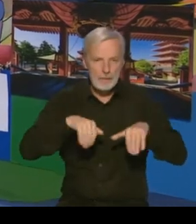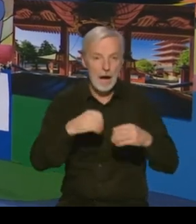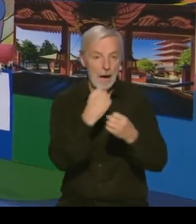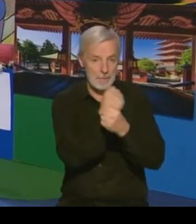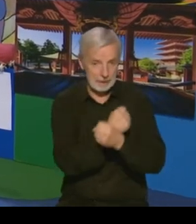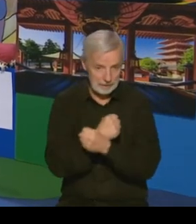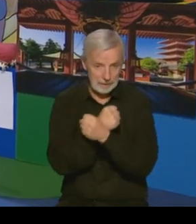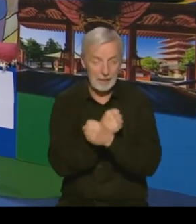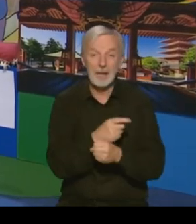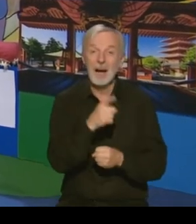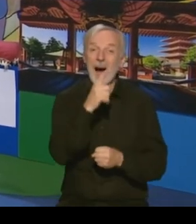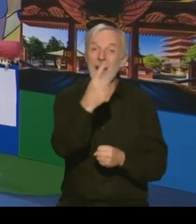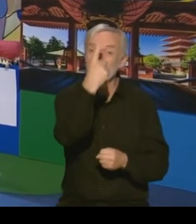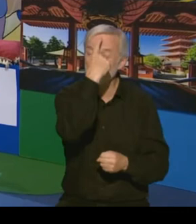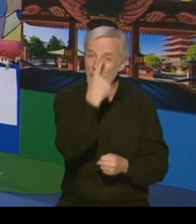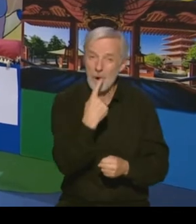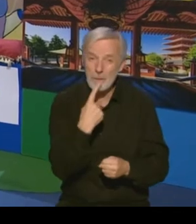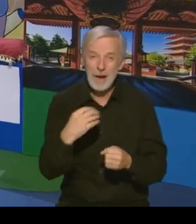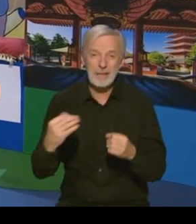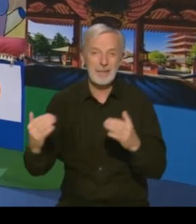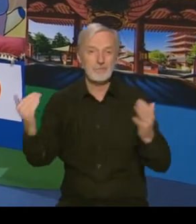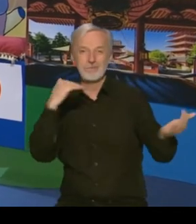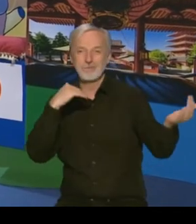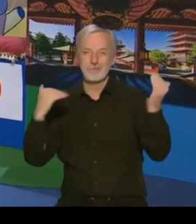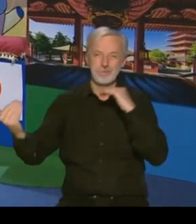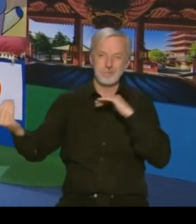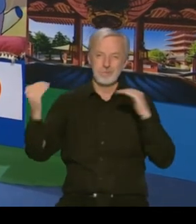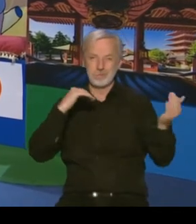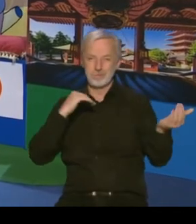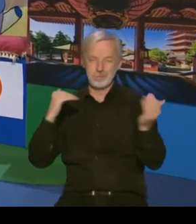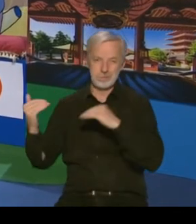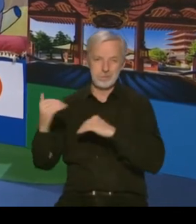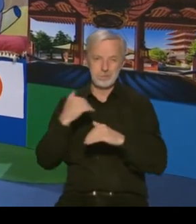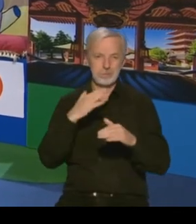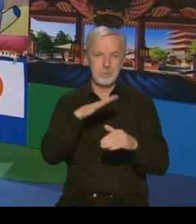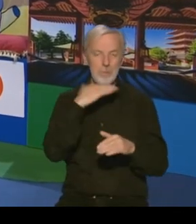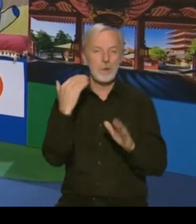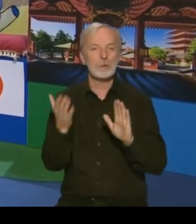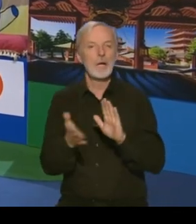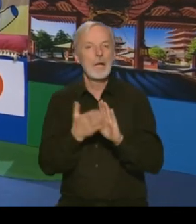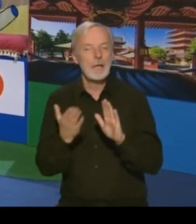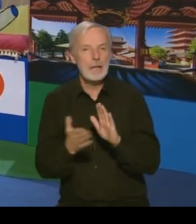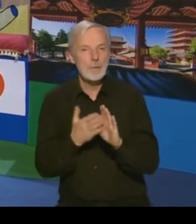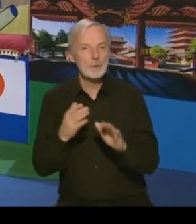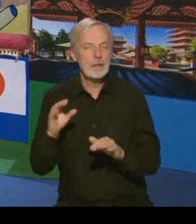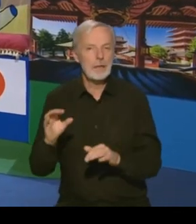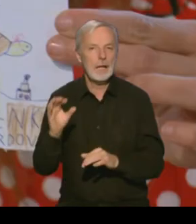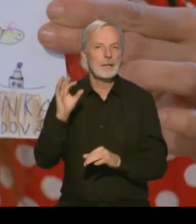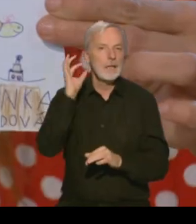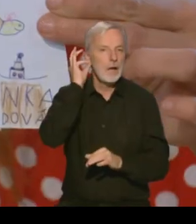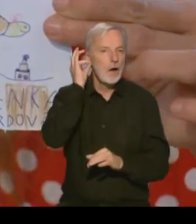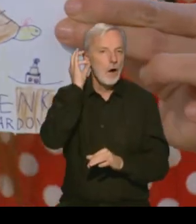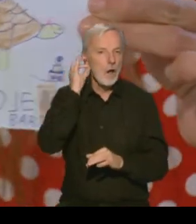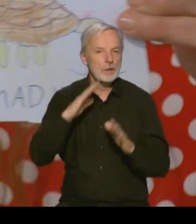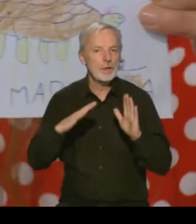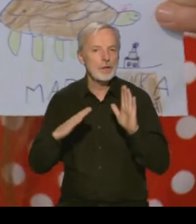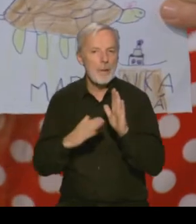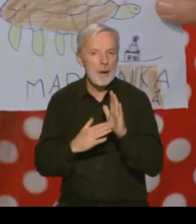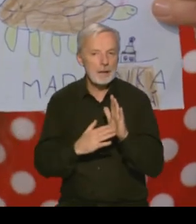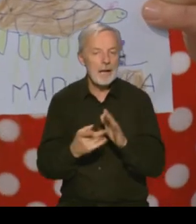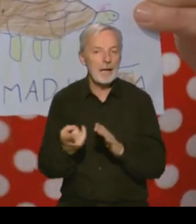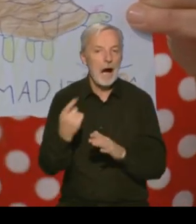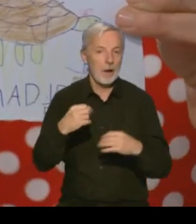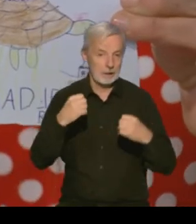vy jste nám poslali spoustu krásných obrázků. Třeba Madlenka Bardová z Prahy.